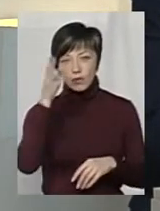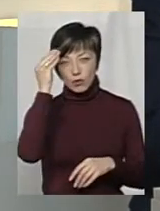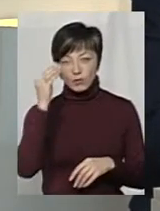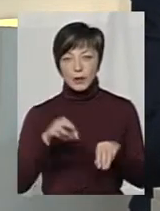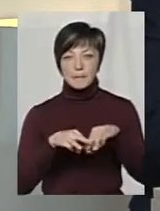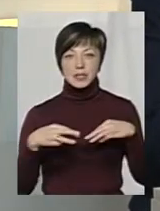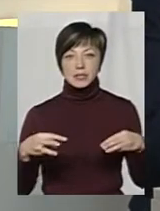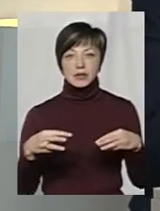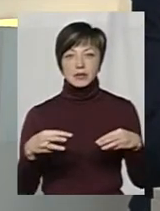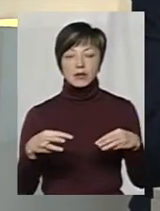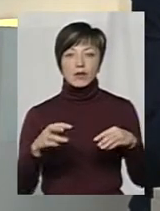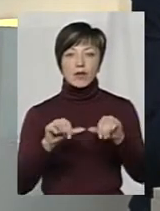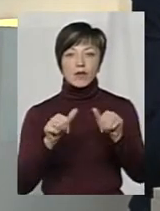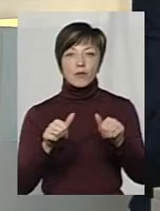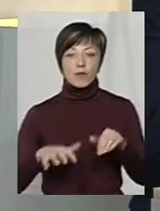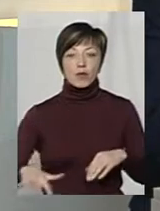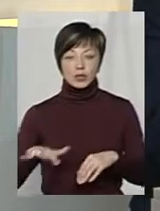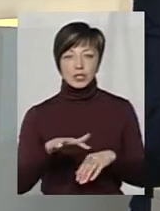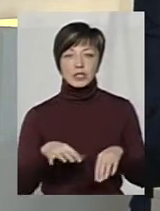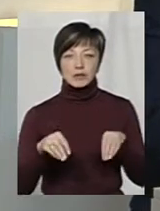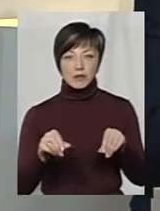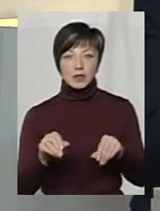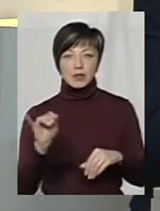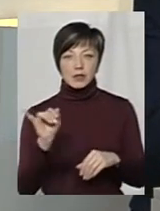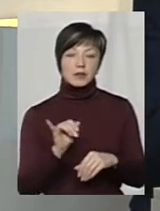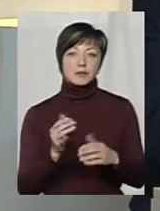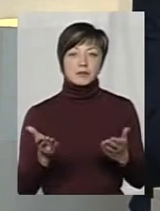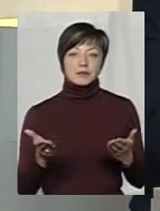міністерством в формулі земля, площа землі, і відповідно